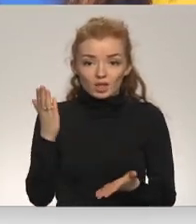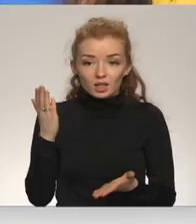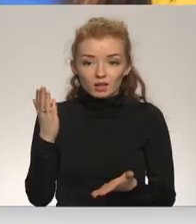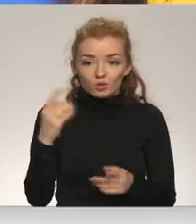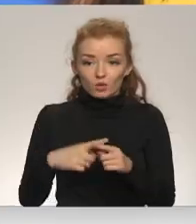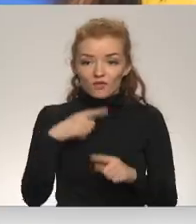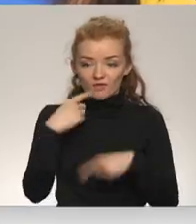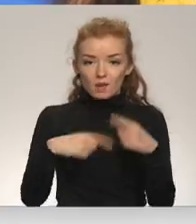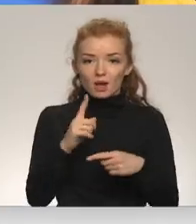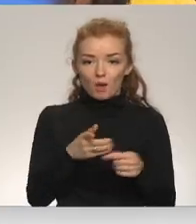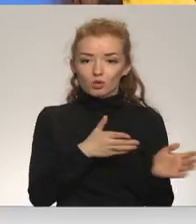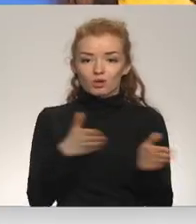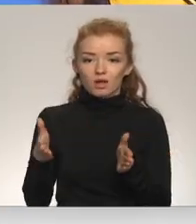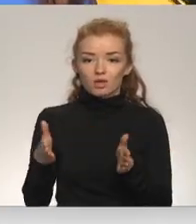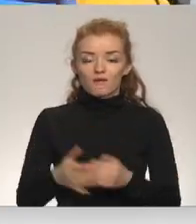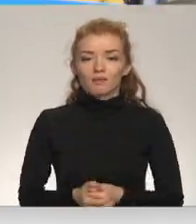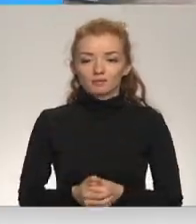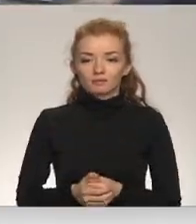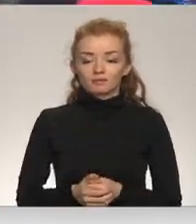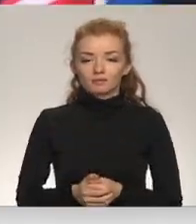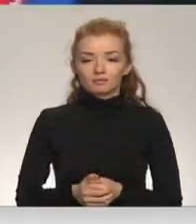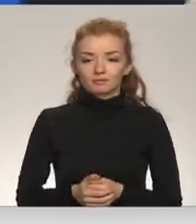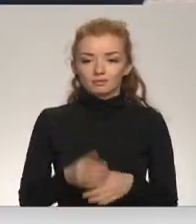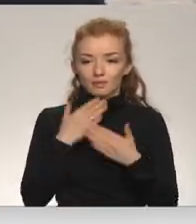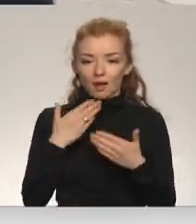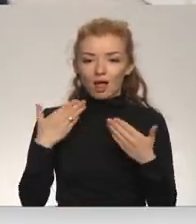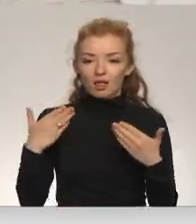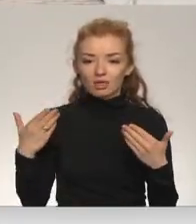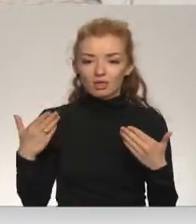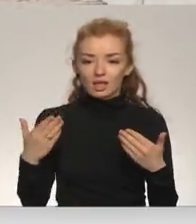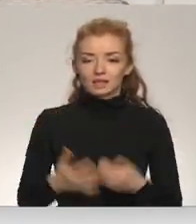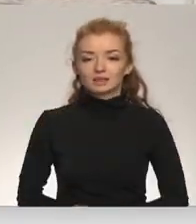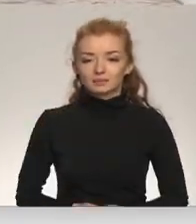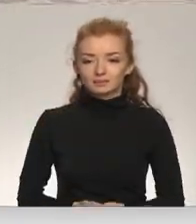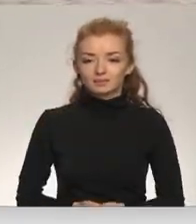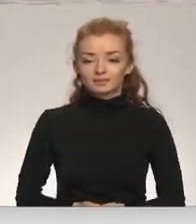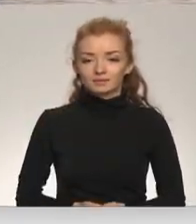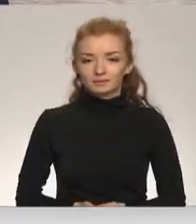notikt, un ir vienmēr jābūt gatavam. Būsim gatavam, paldies liels par sarunu, un kolēģi tagad vārds jums. Ukrainai!